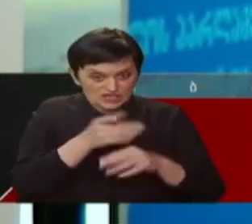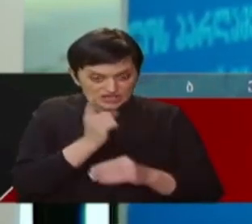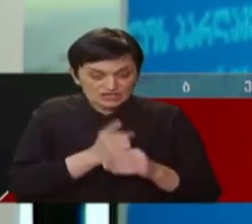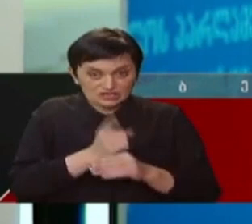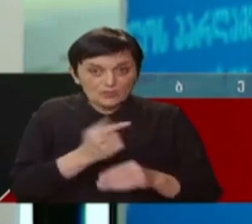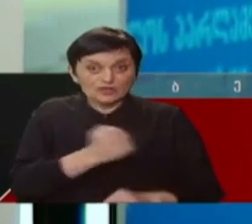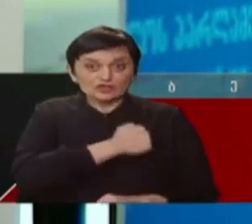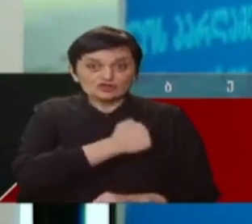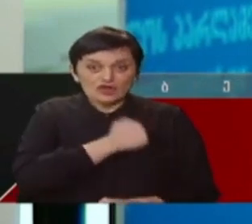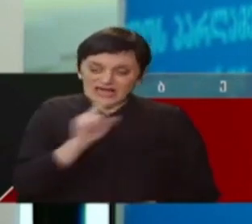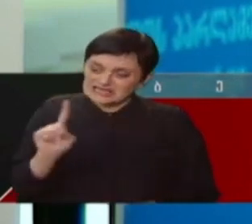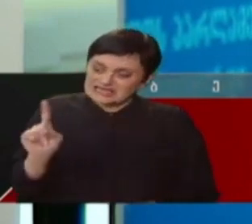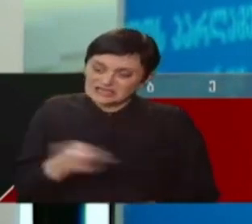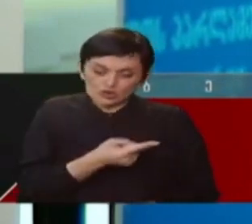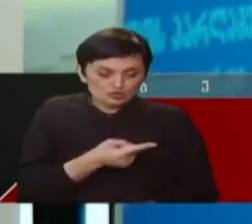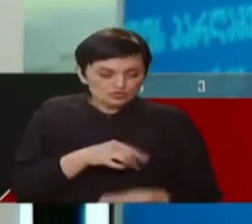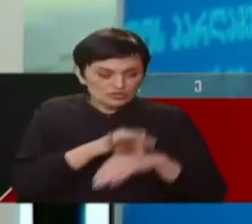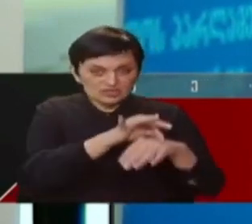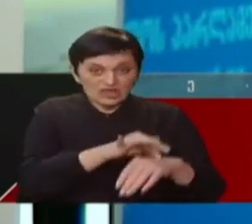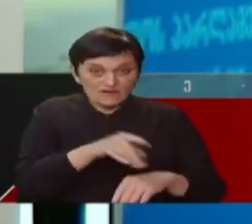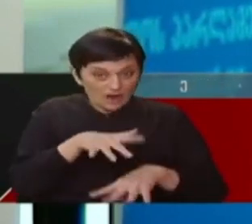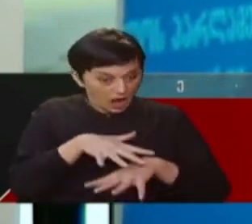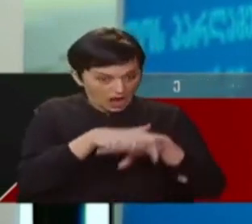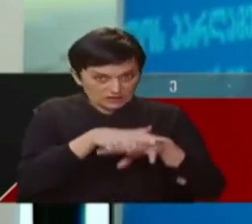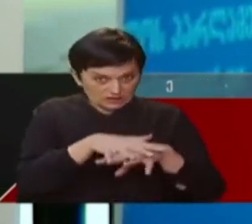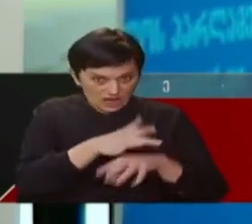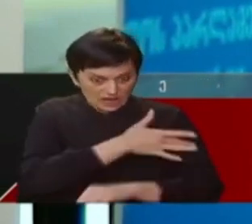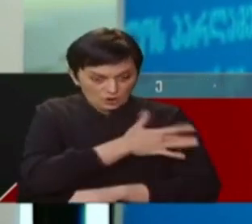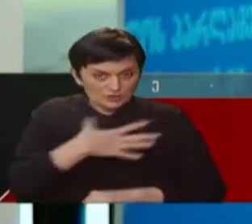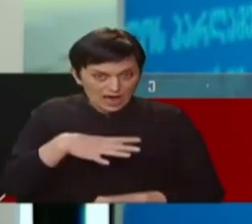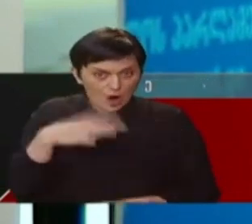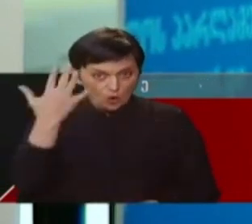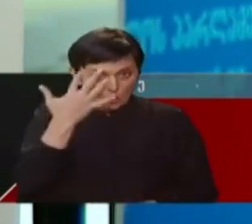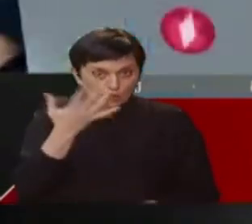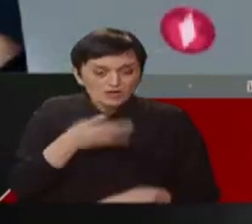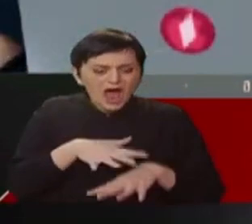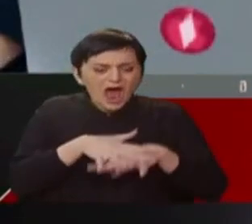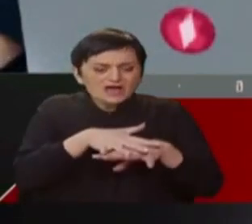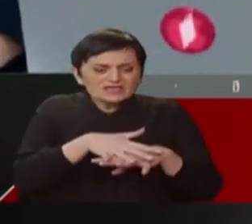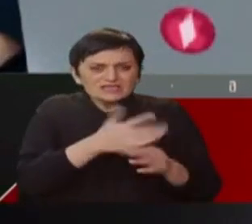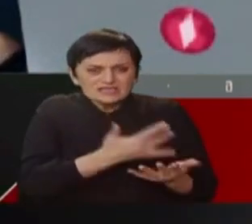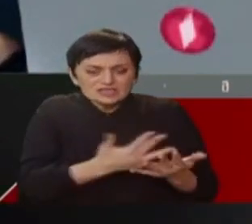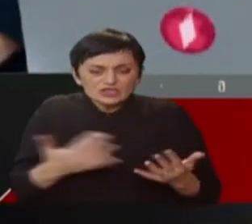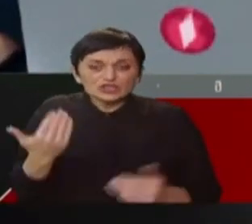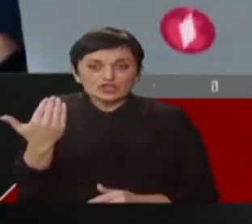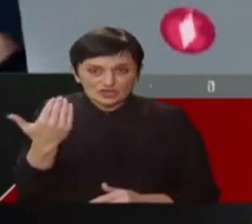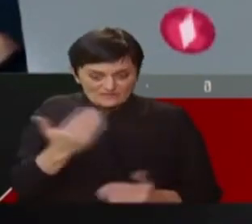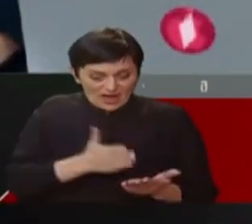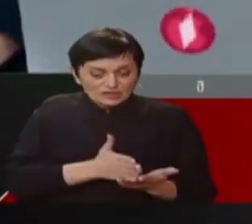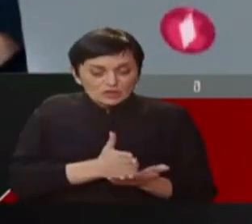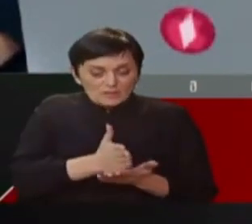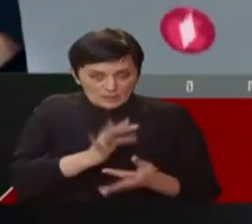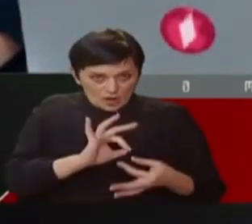ჯარში ვიძულებით წაყვან არ უნდა ხალხის, ამაზე რა აქციებს არ მსახურებს ქართული ოცნება? თქვენ გააქვთ მიმართულებებით, ბატონო იაგო,